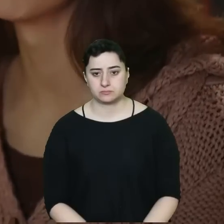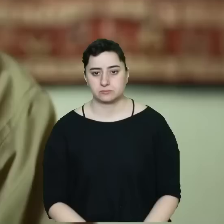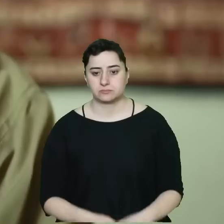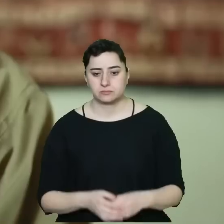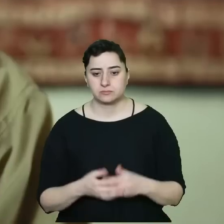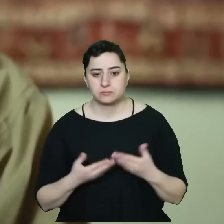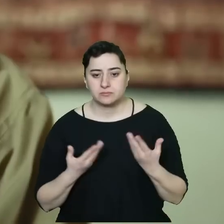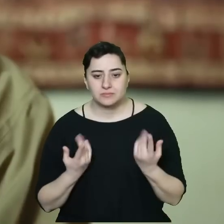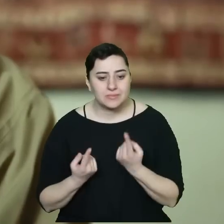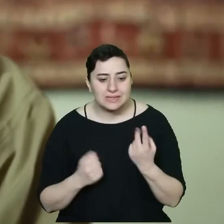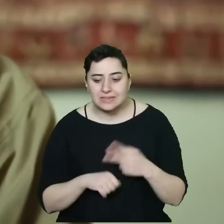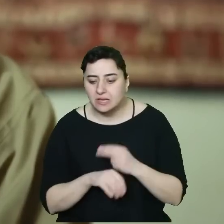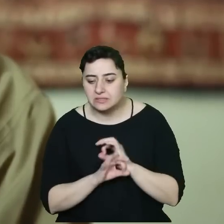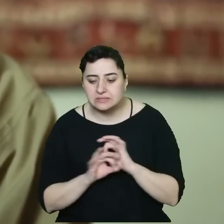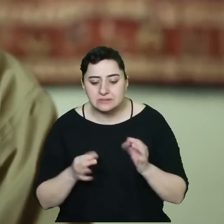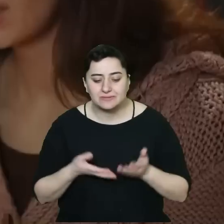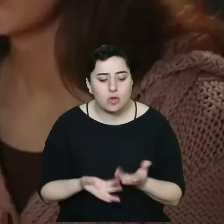Büyümeden.